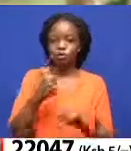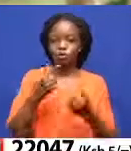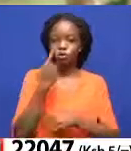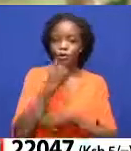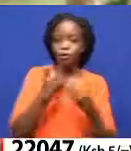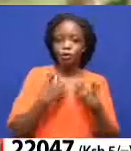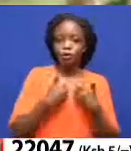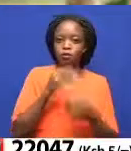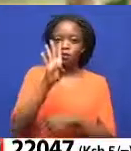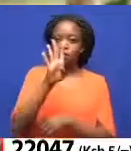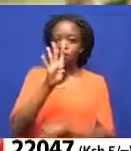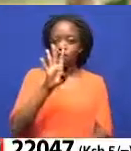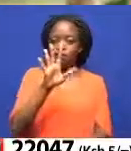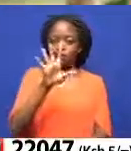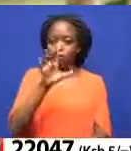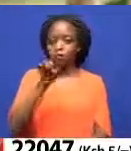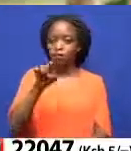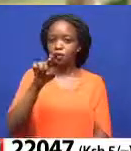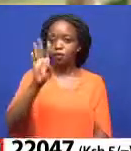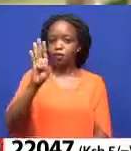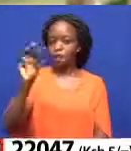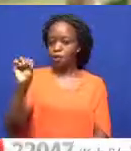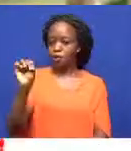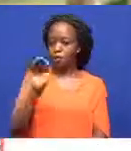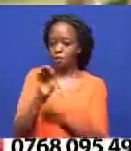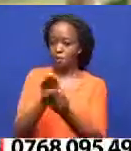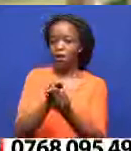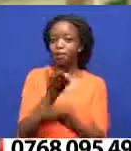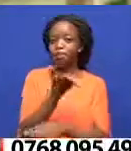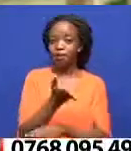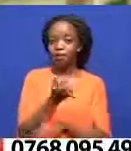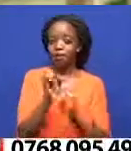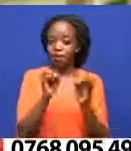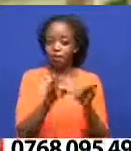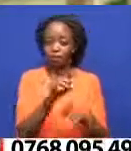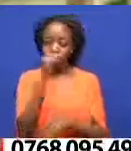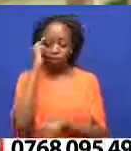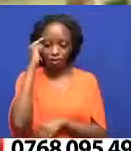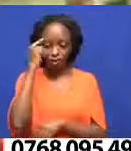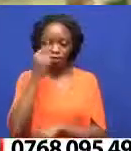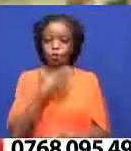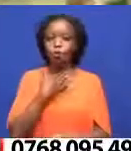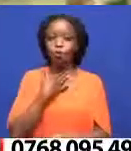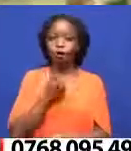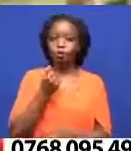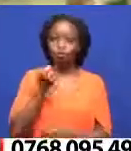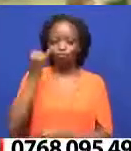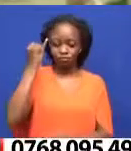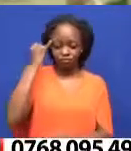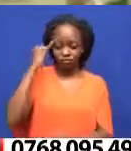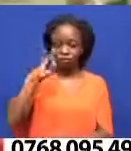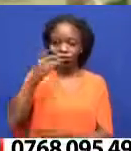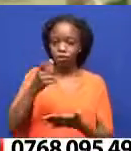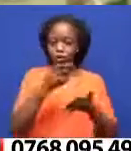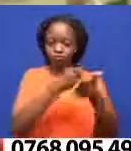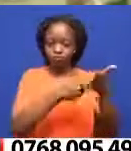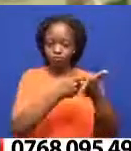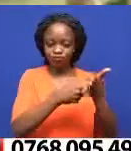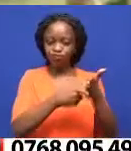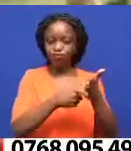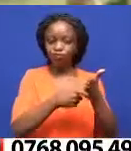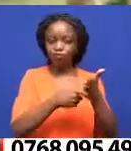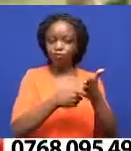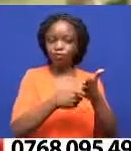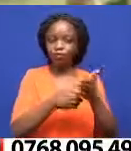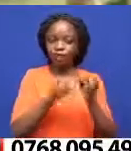another 5.4 million shillings in the bank. So if you still think that you meet the criteria, and the criteria is very simple. Are